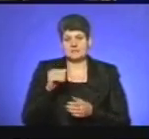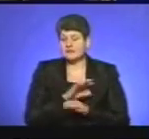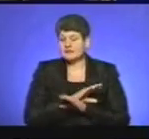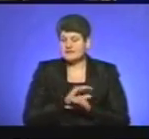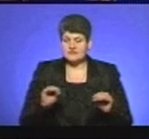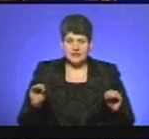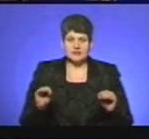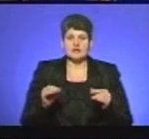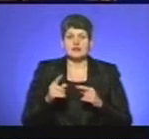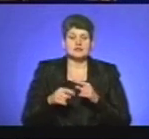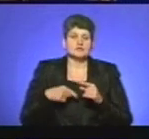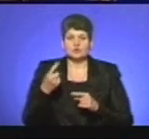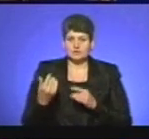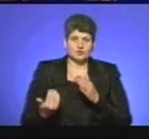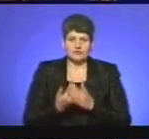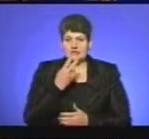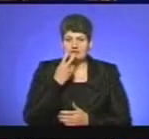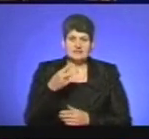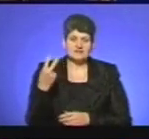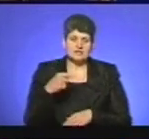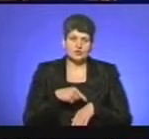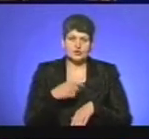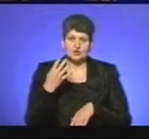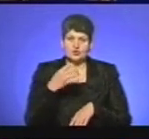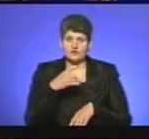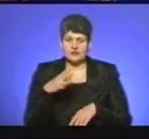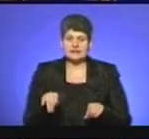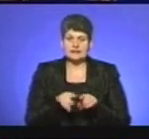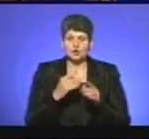у мене все. Наш наступний випуск дивіться о 20:40, а